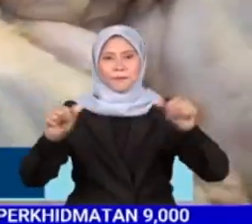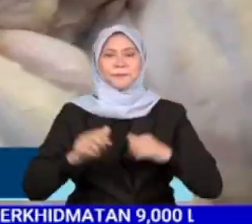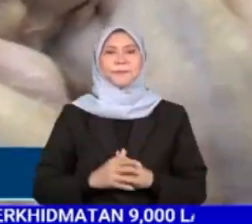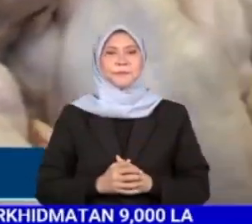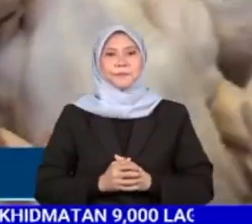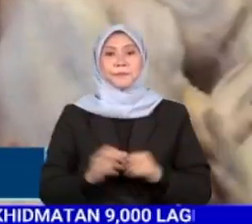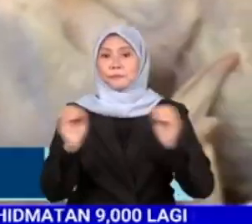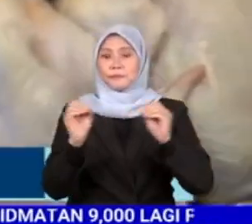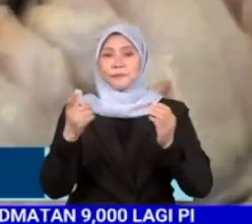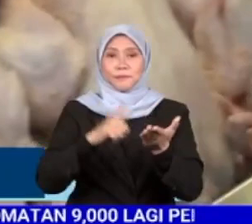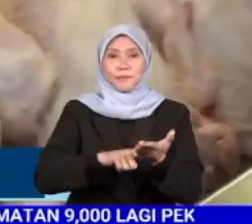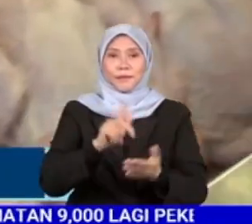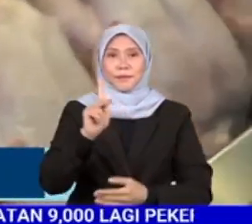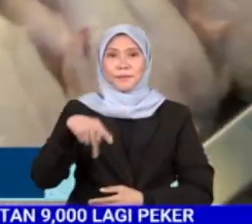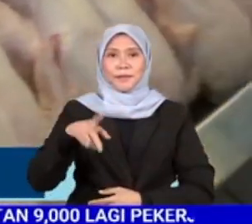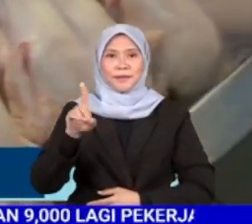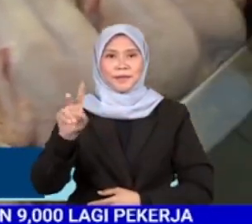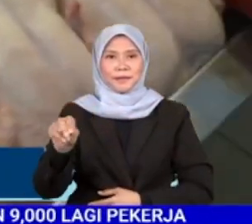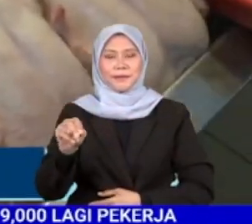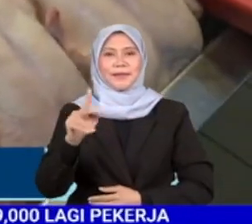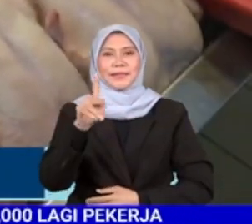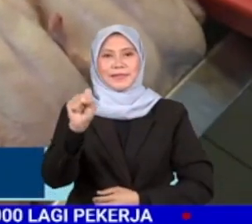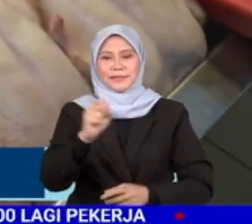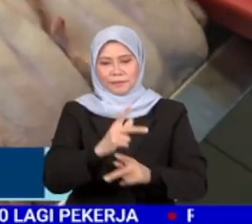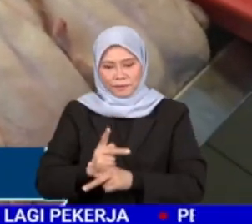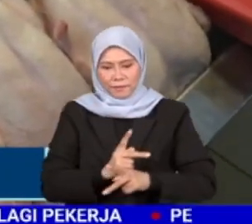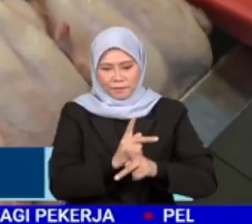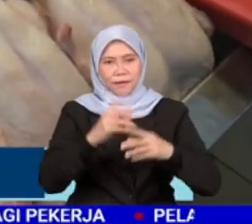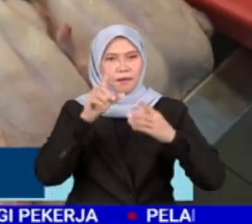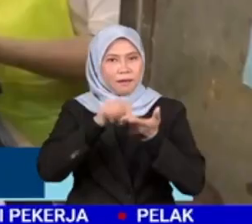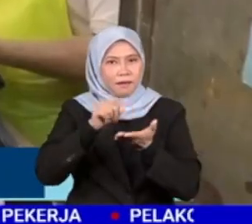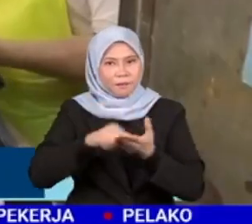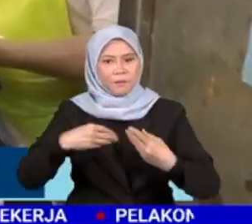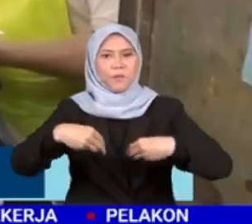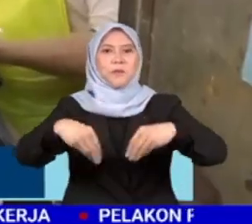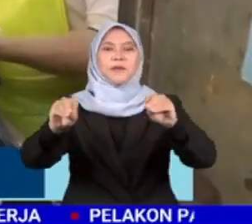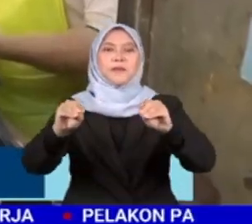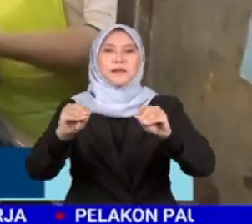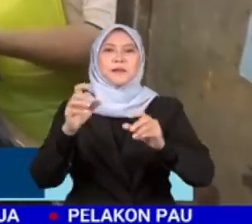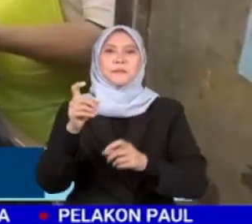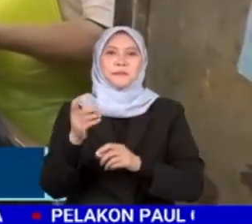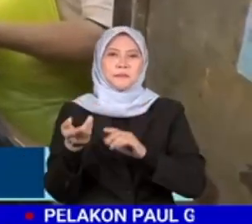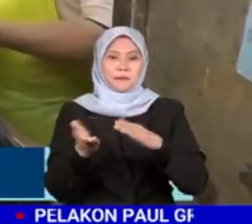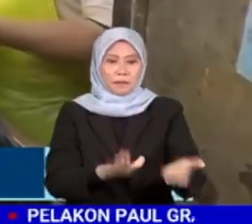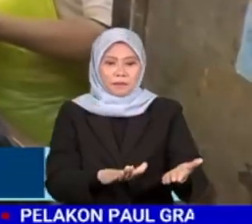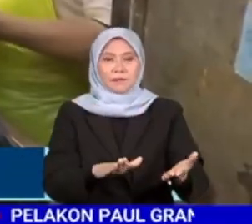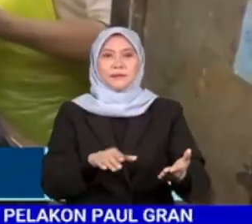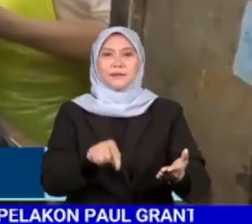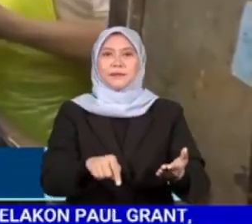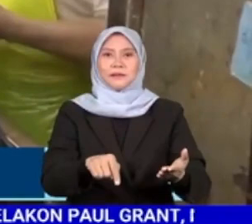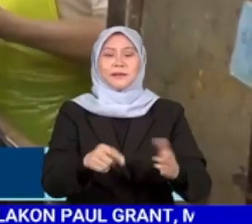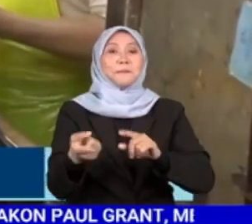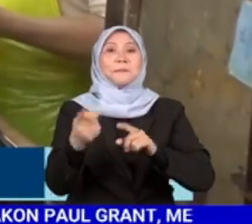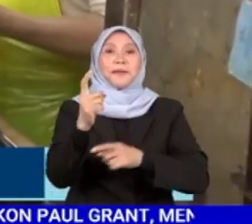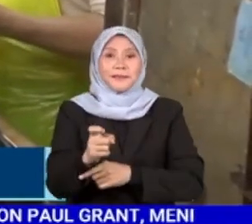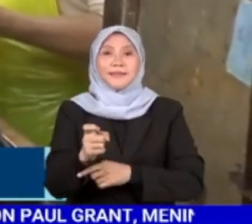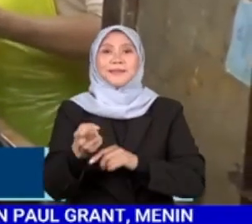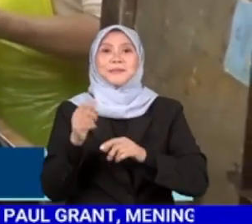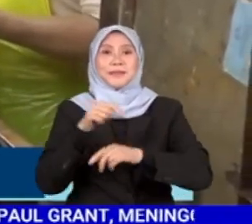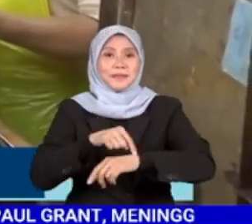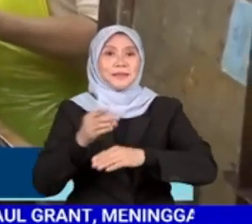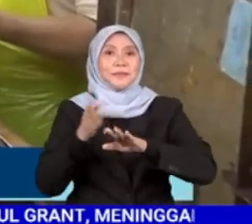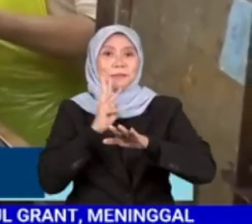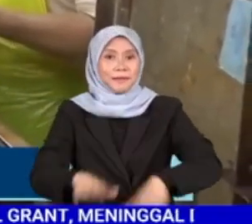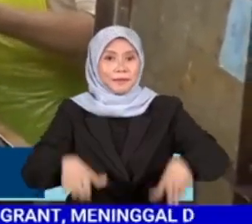Tiada laporan diterima KPDM berhubung kes penternak ayam menjual hasil ternakan yang mati semasa banjir. Pemantauan giat dijalankan